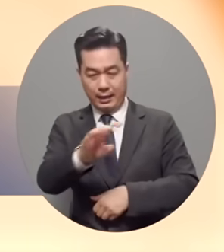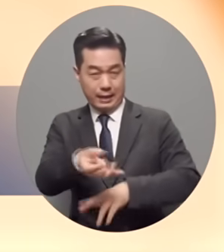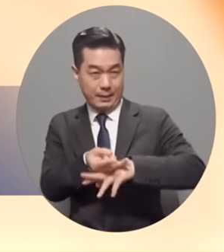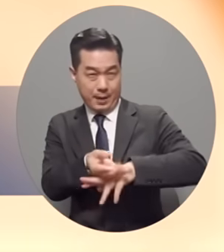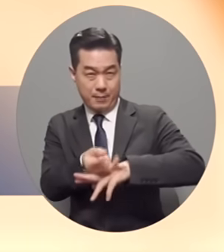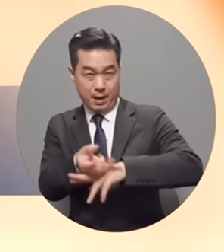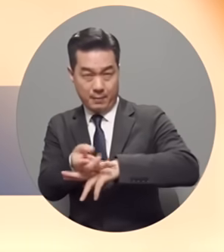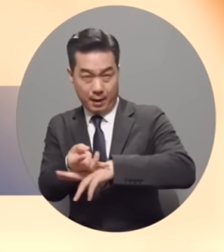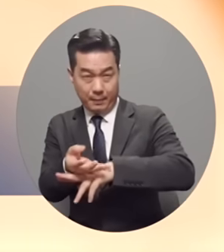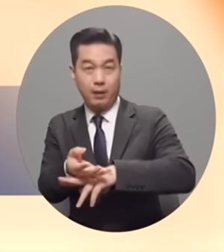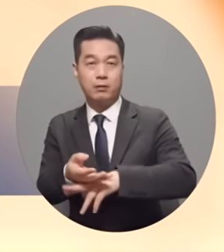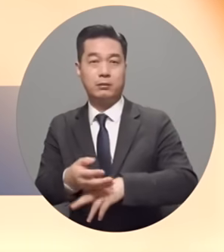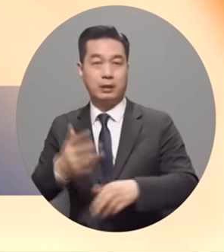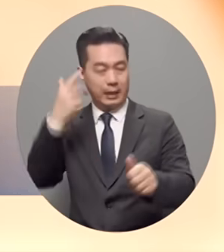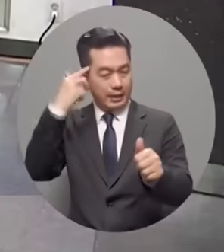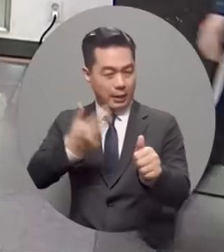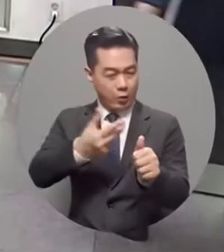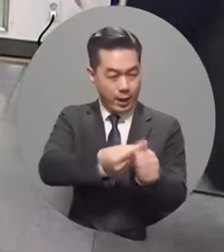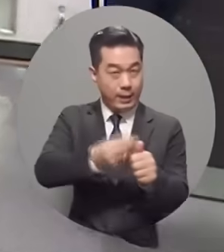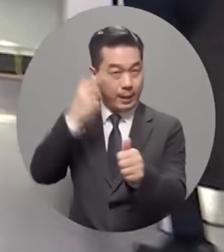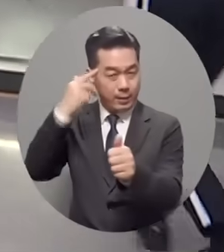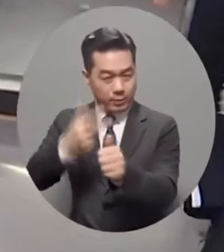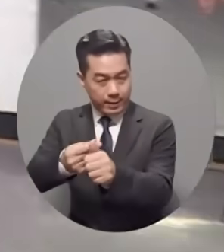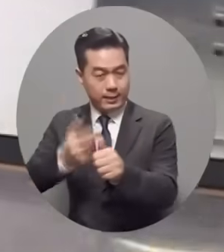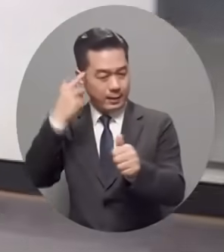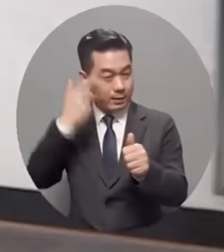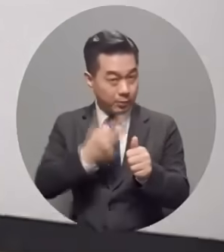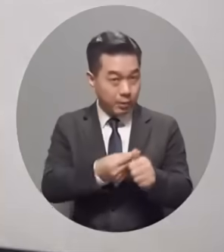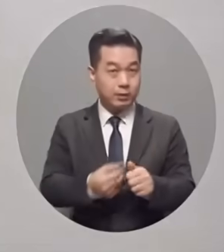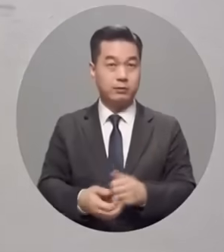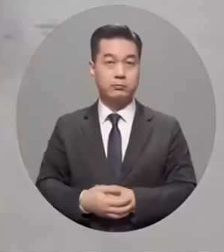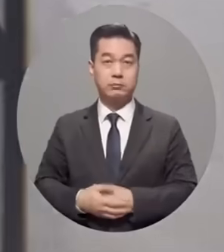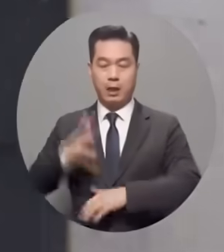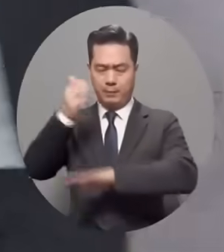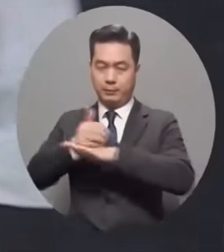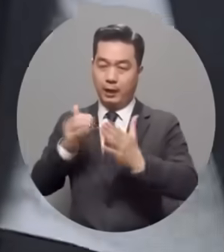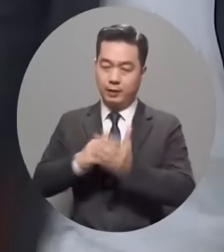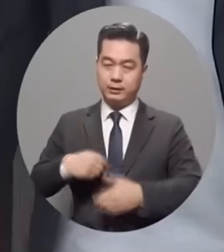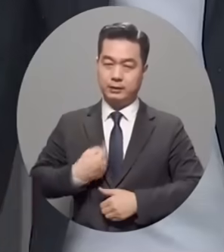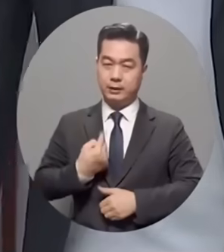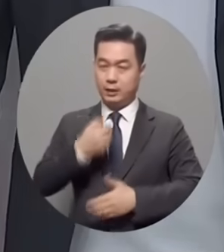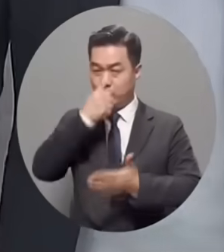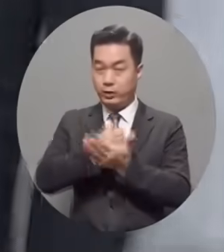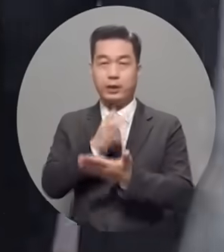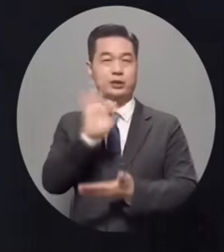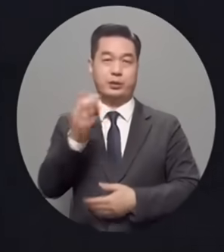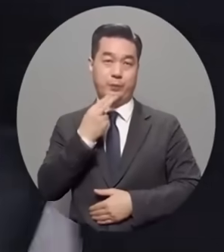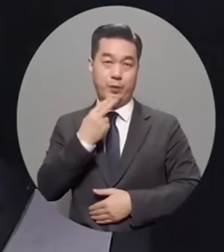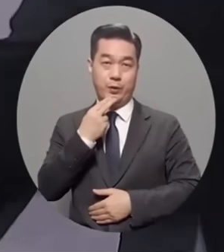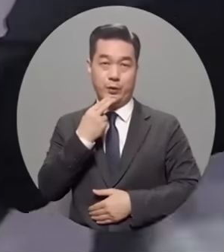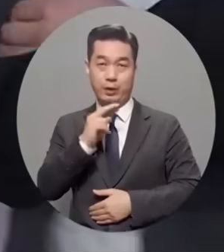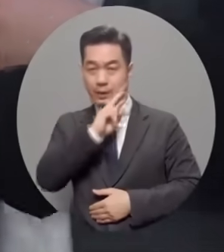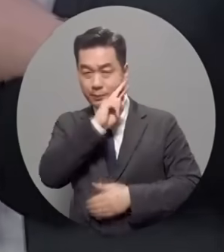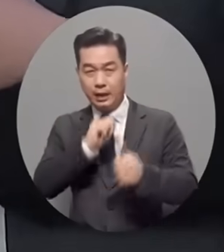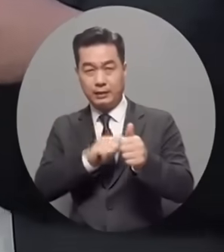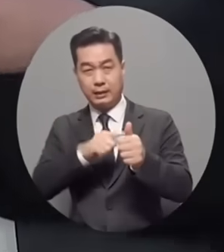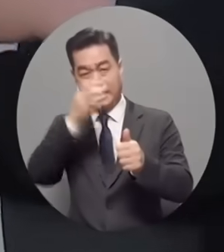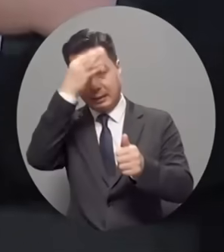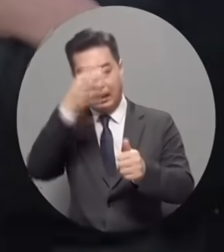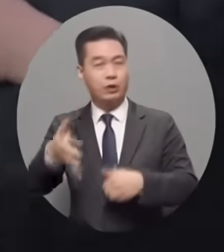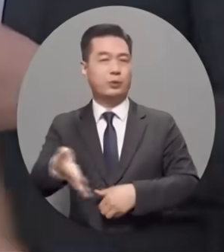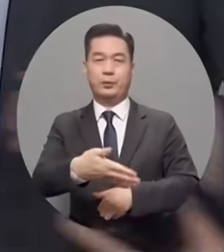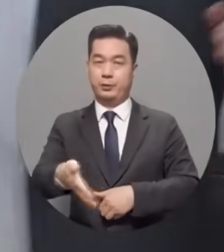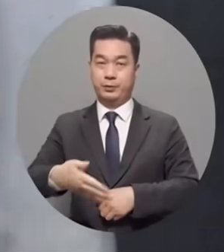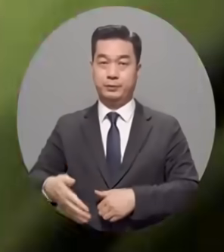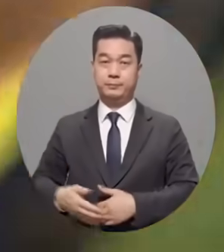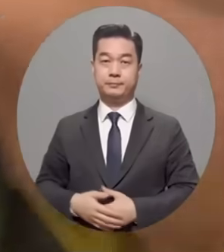세뇌. 완전히 세뇌로. 이 목사는 끝까지 자신의 혐의를 인정하지 않고 피해자들에게 사과도 하지 않은 것으로